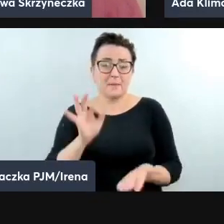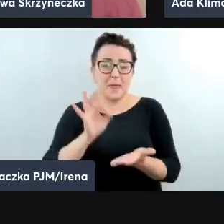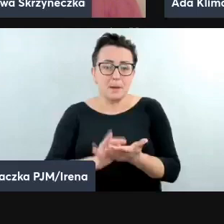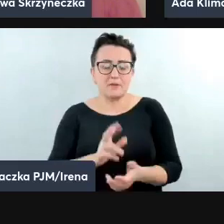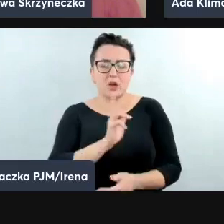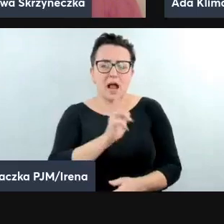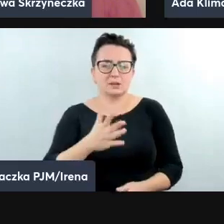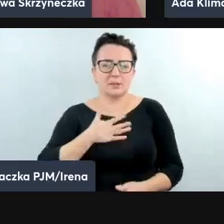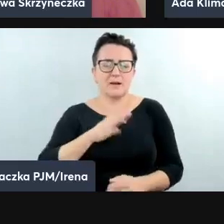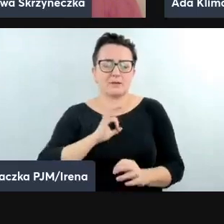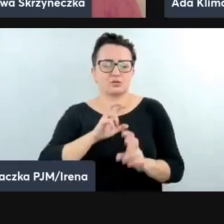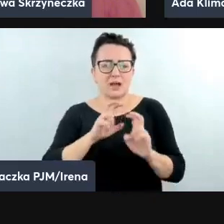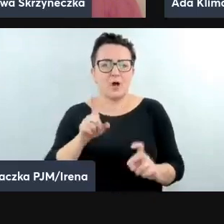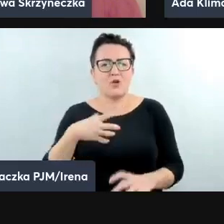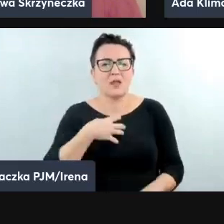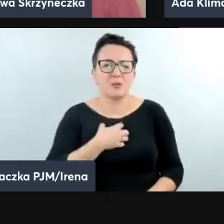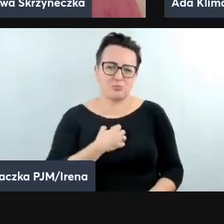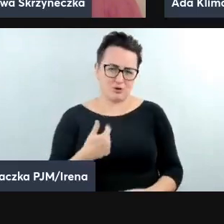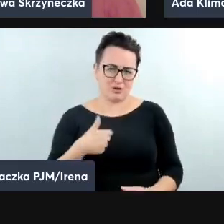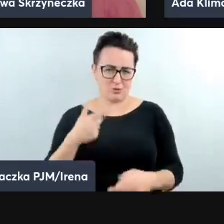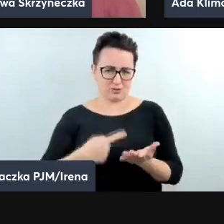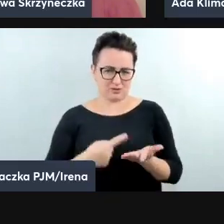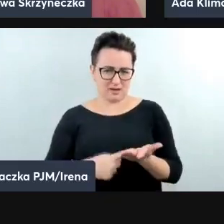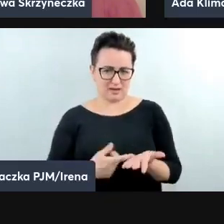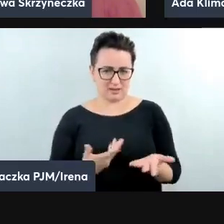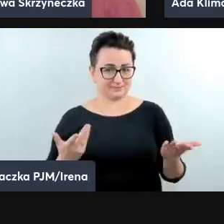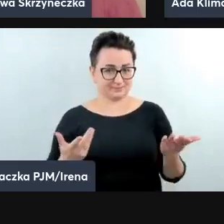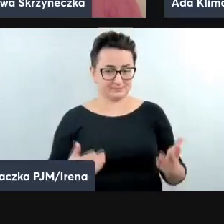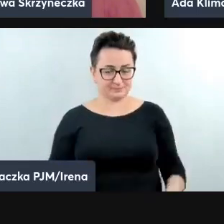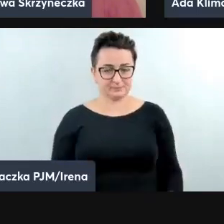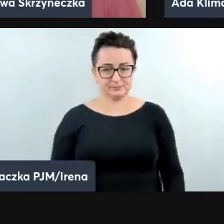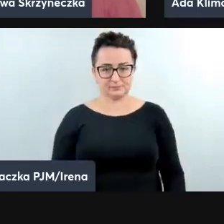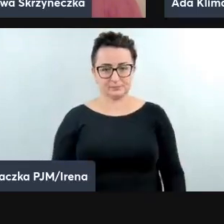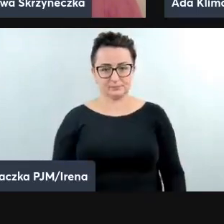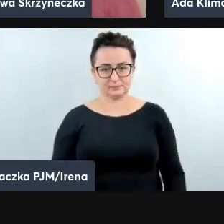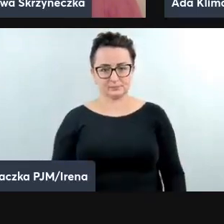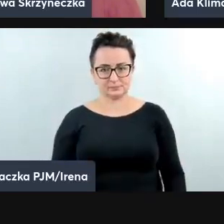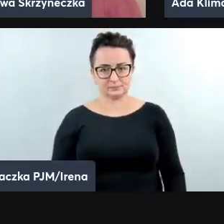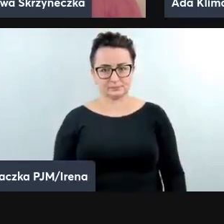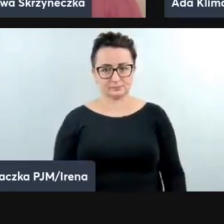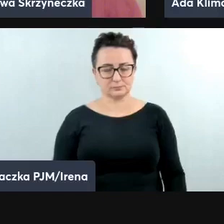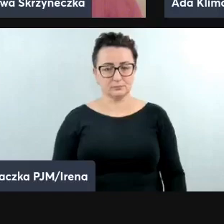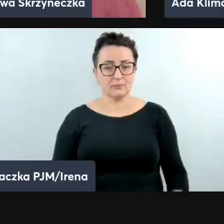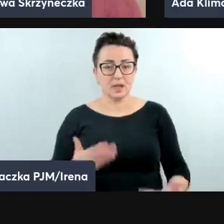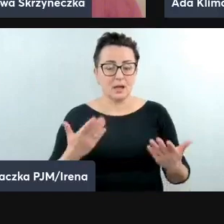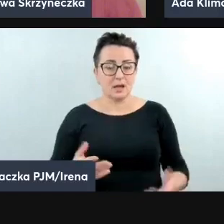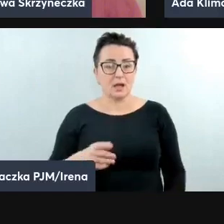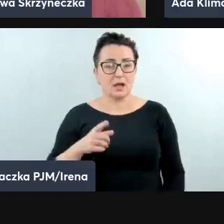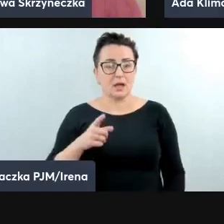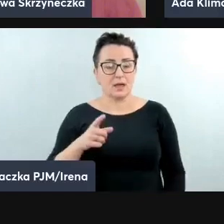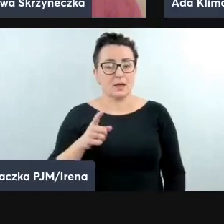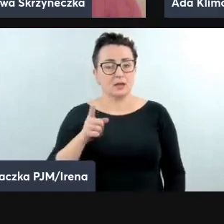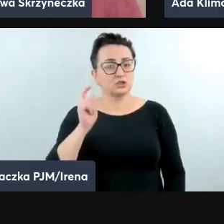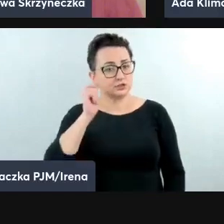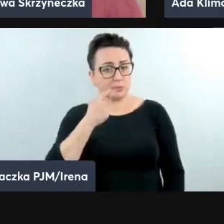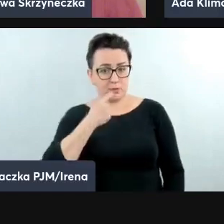ostatnia, tak? I no, nie? Jakoś chyba umiemy się w to wczuć. I ona to powiedziała i usłyszała od tych dziewczyn na tym WDŻ-cie, ej, ale ja też jeszcze